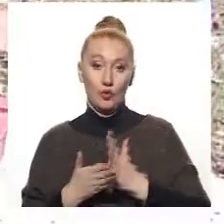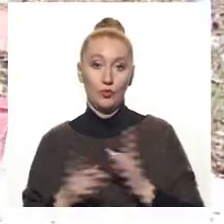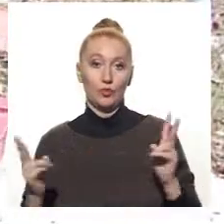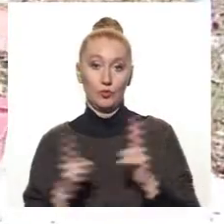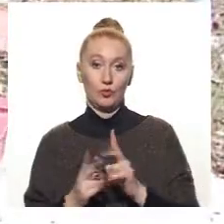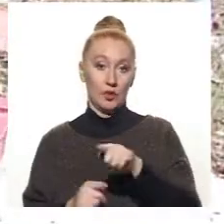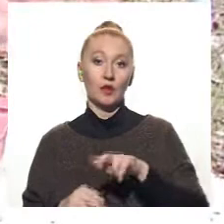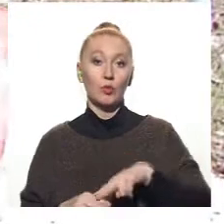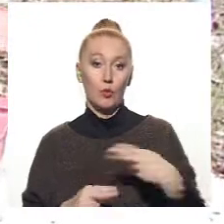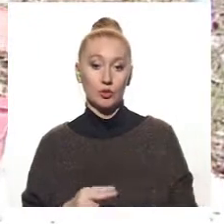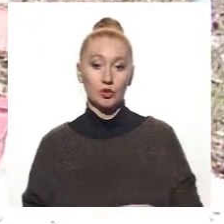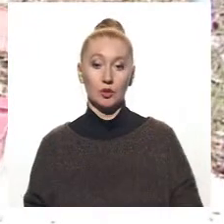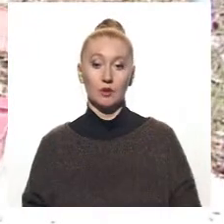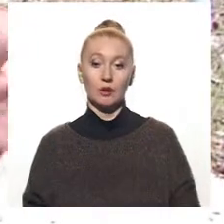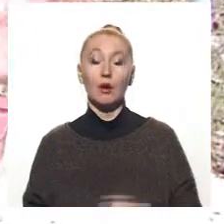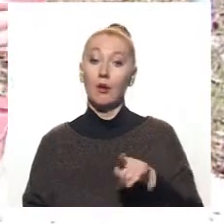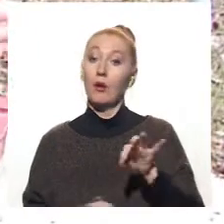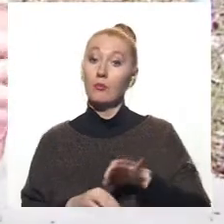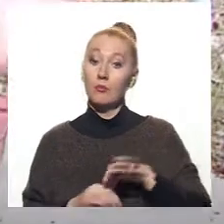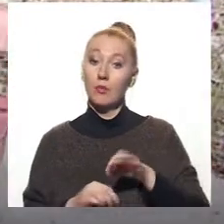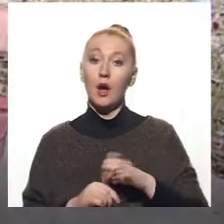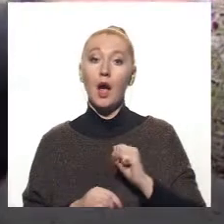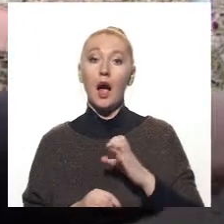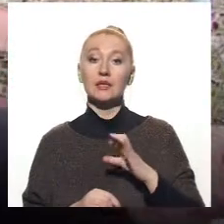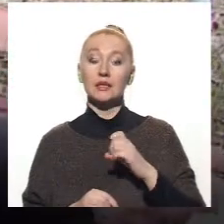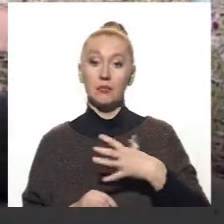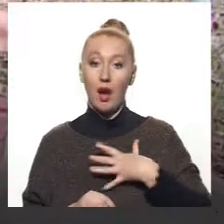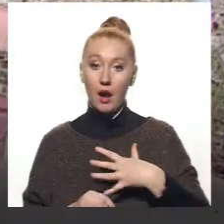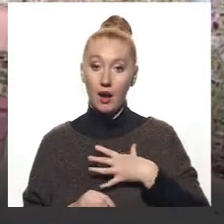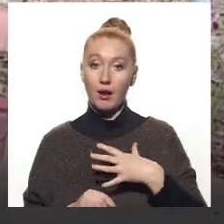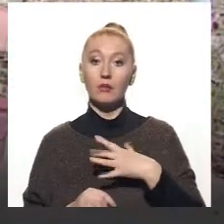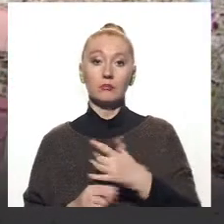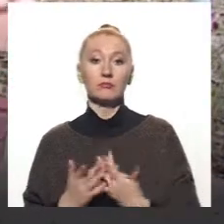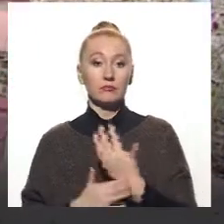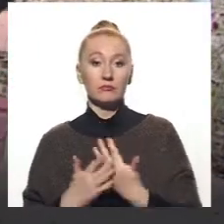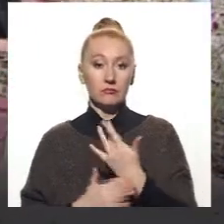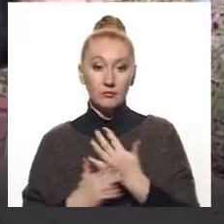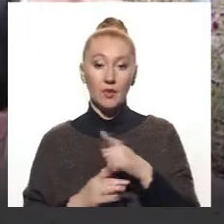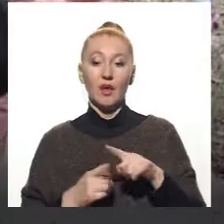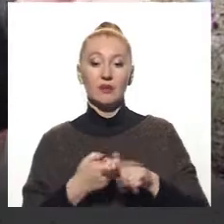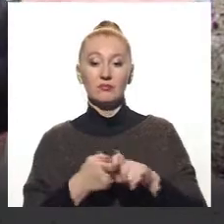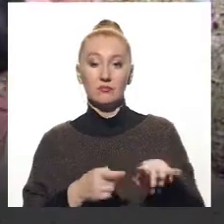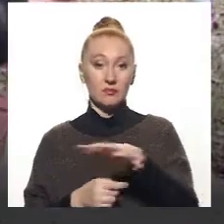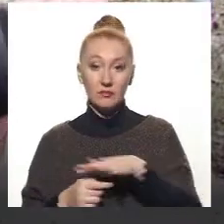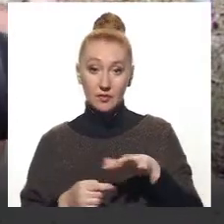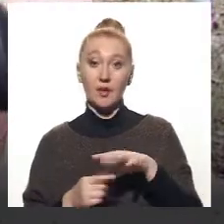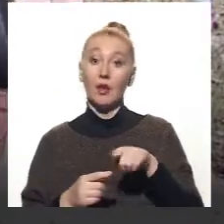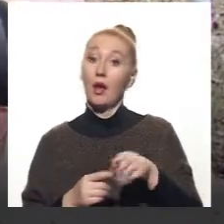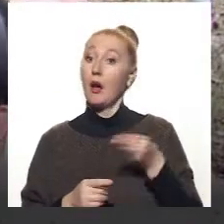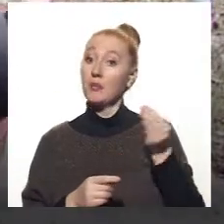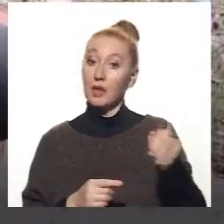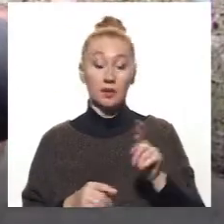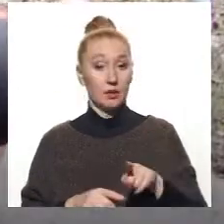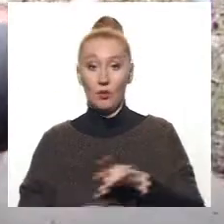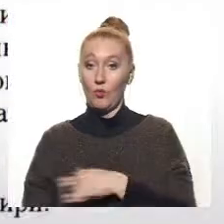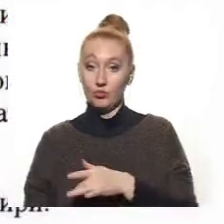боржник. Я астматик. В мене астма, на мене діє амброзія, ось ці відходи перегною. Я їй сказав, платити за ці